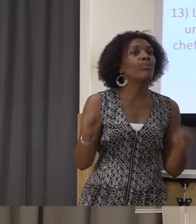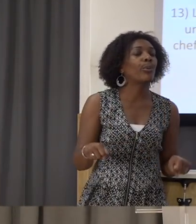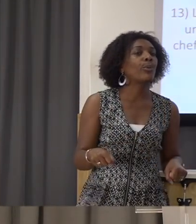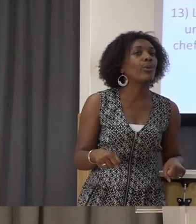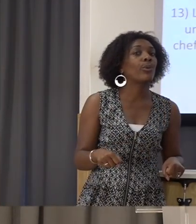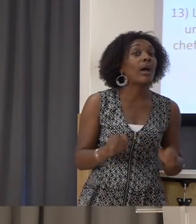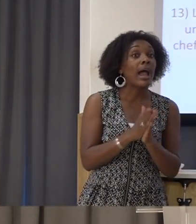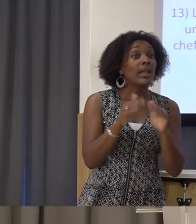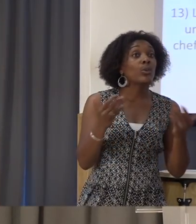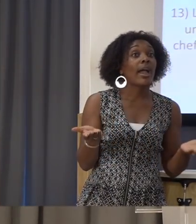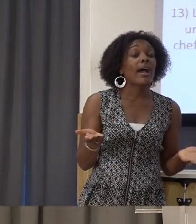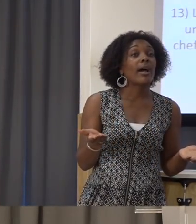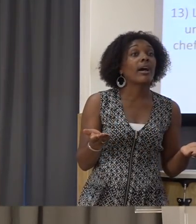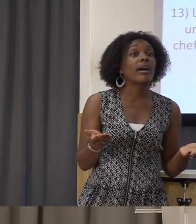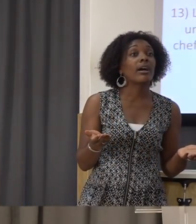Alléluia.